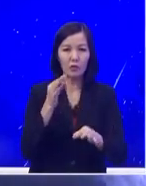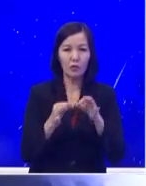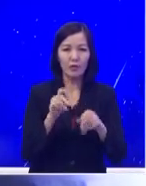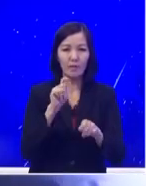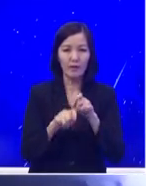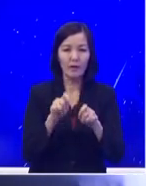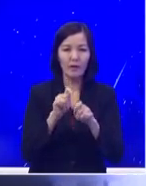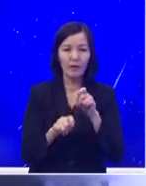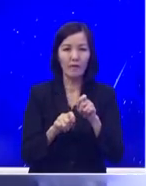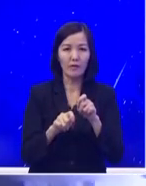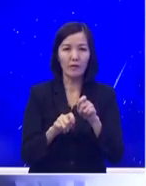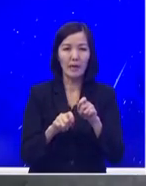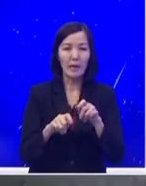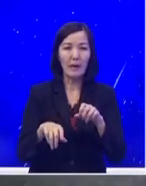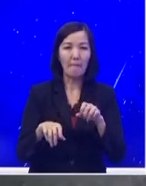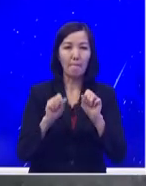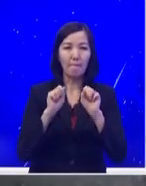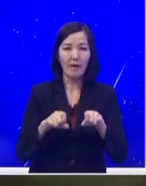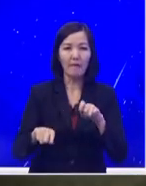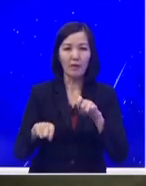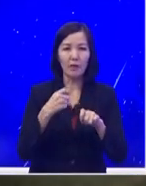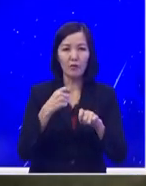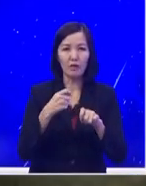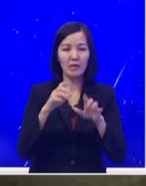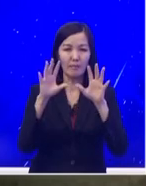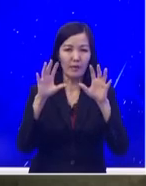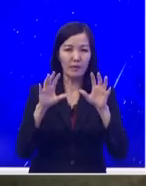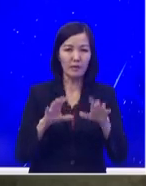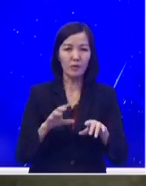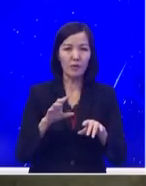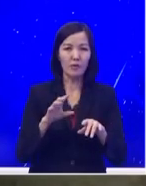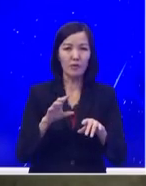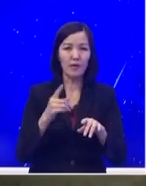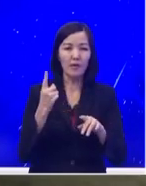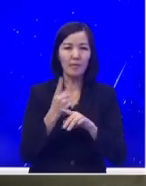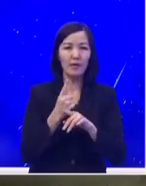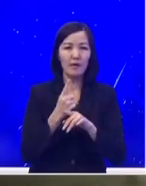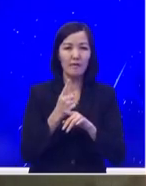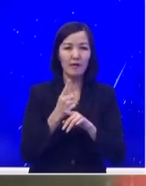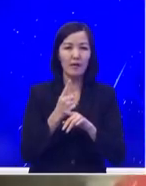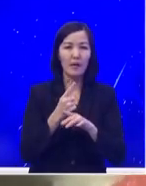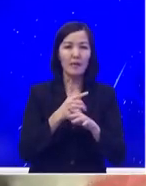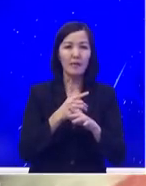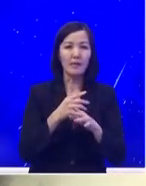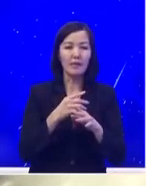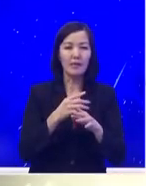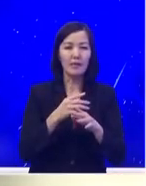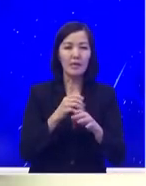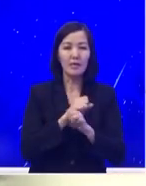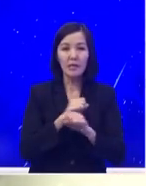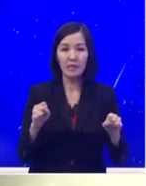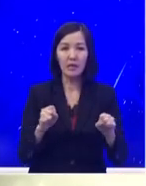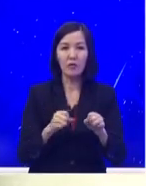по признакам уголовного правонарушения по статье 297, части 1 Уголовного кодекса Республики Казахстан. Незаконное